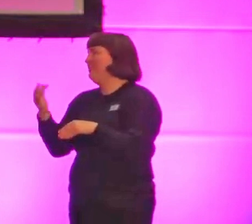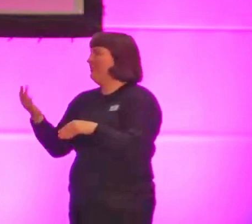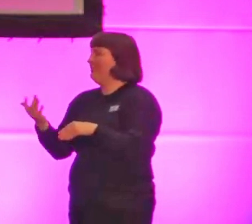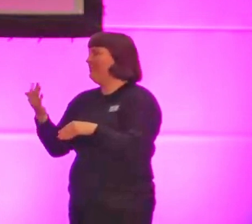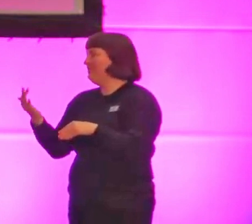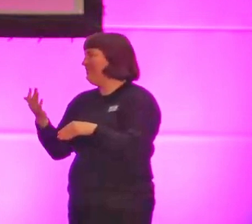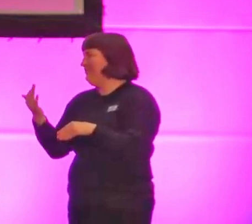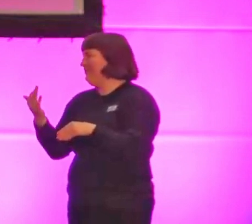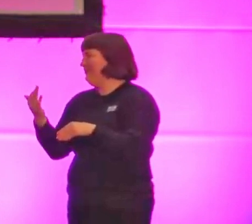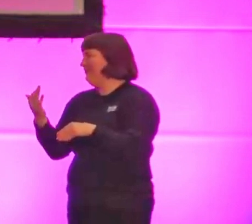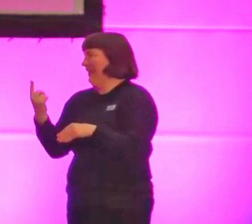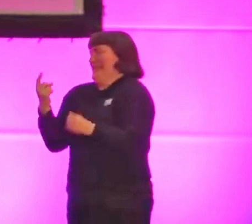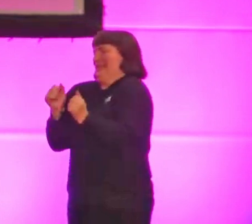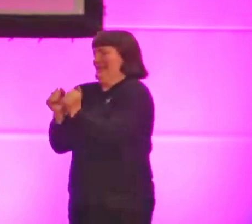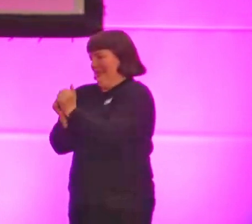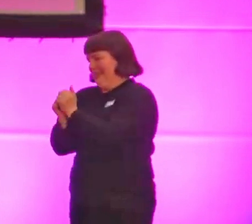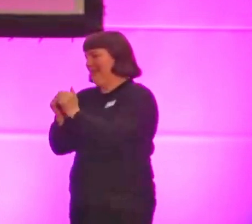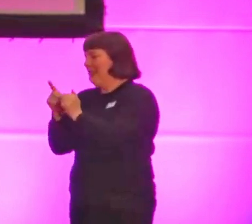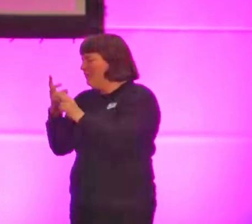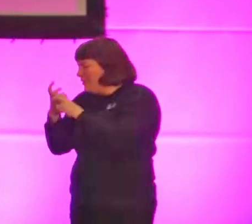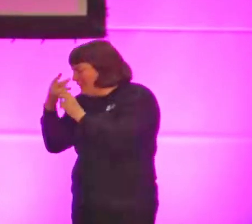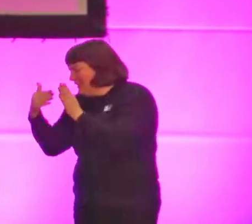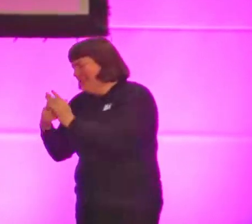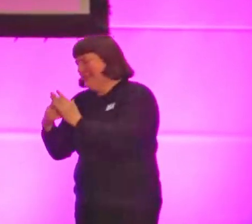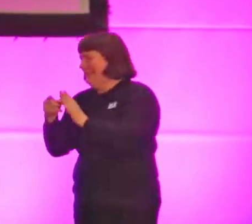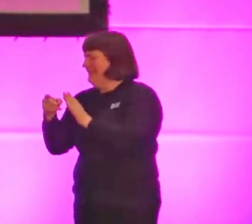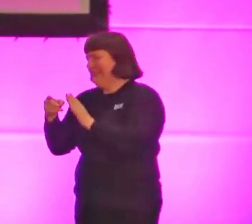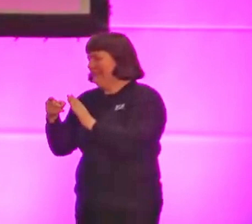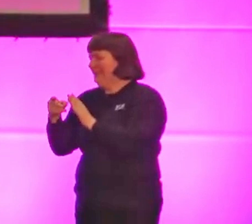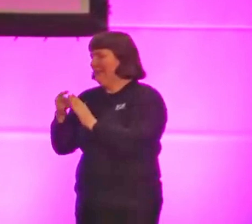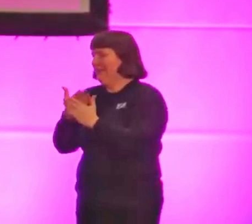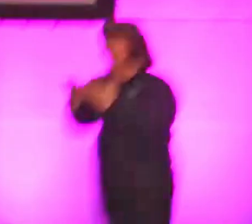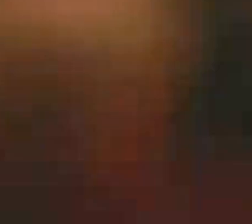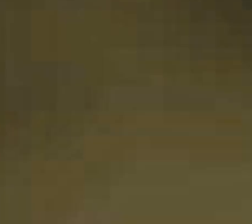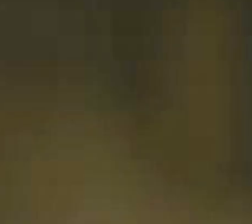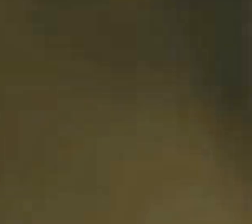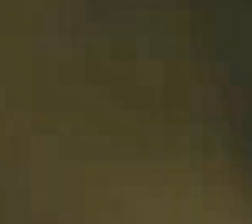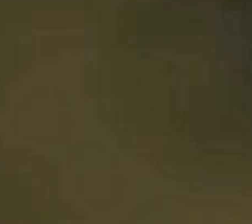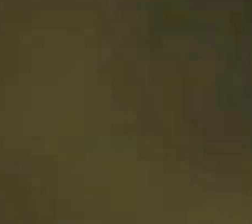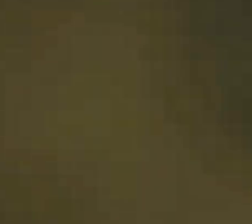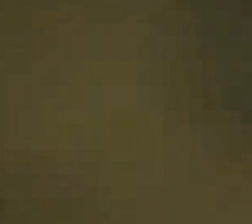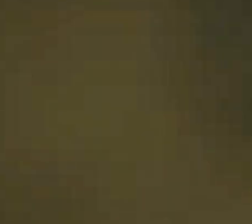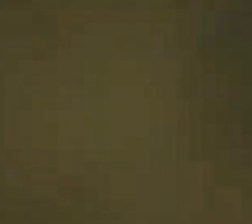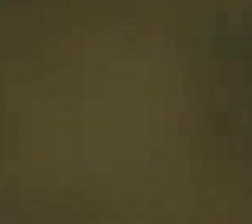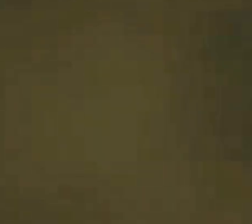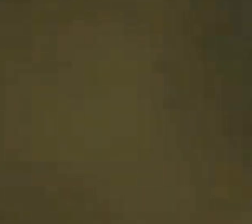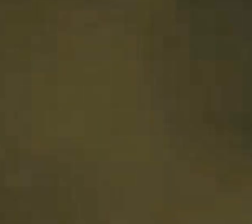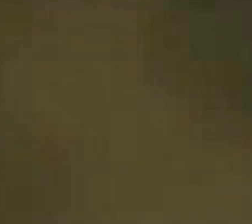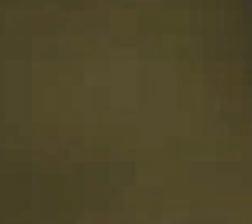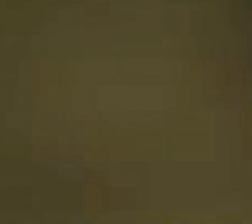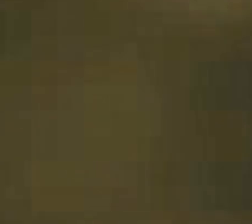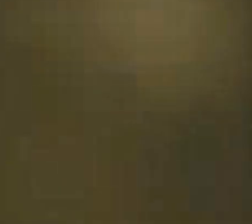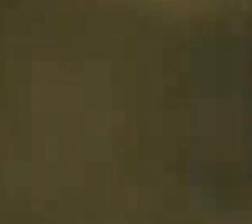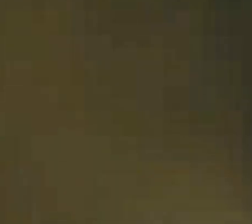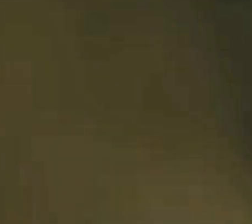ett sätt liksom för att se till att inte få åtalet i att det inte ska leda till åtal eller gå upp